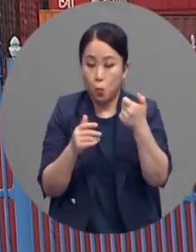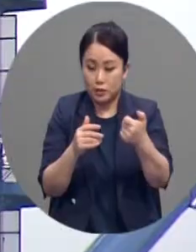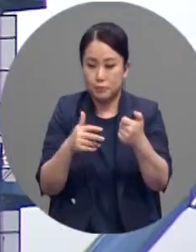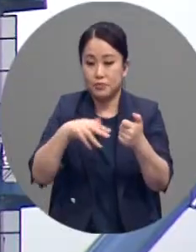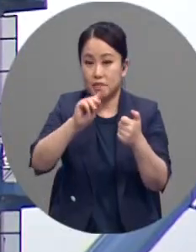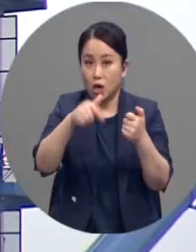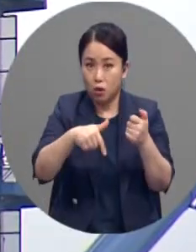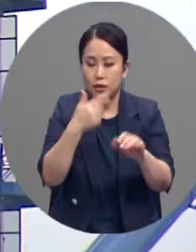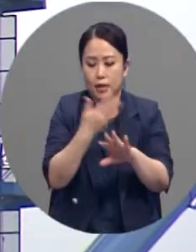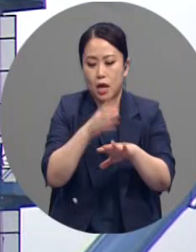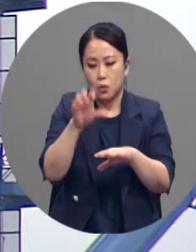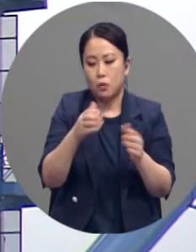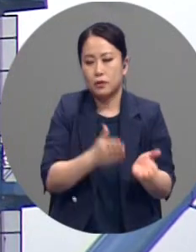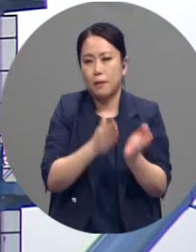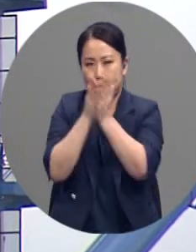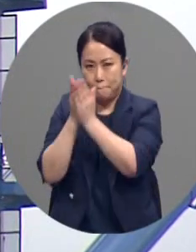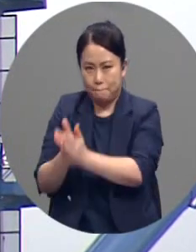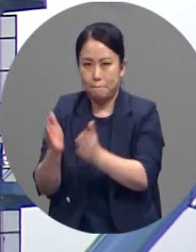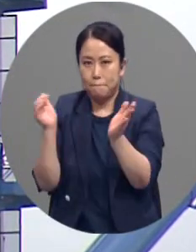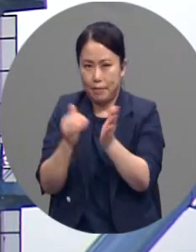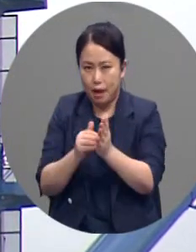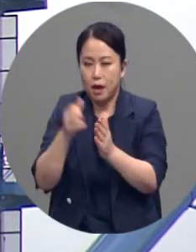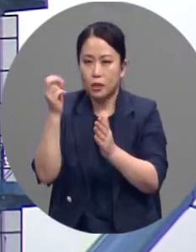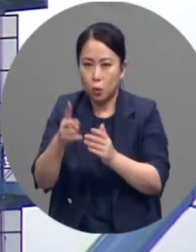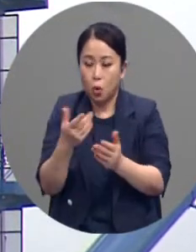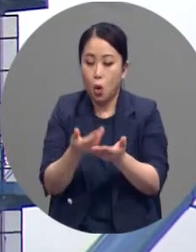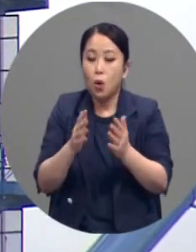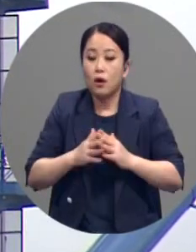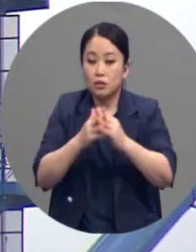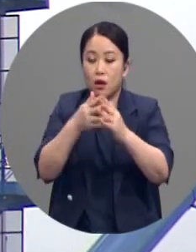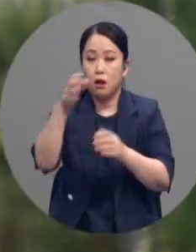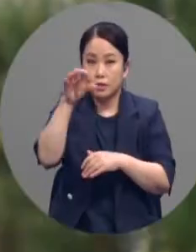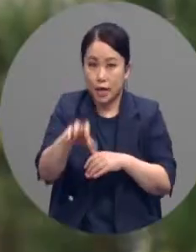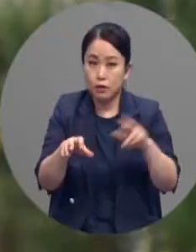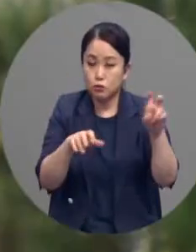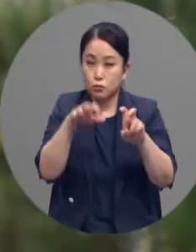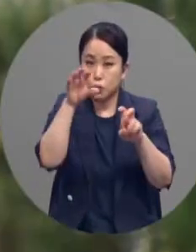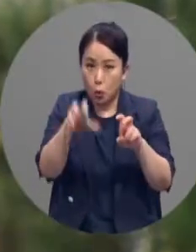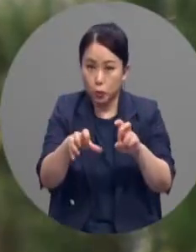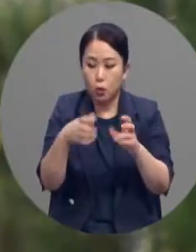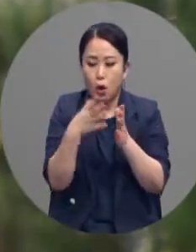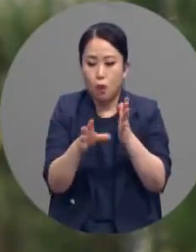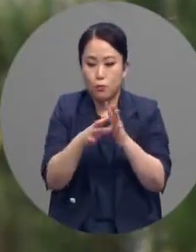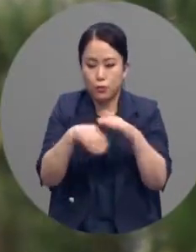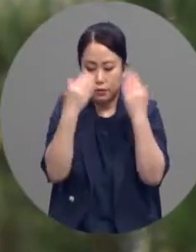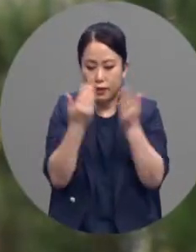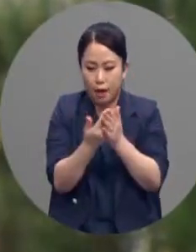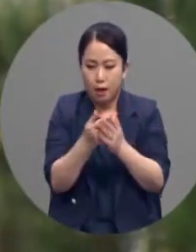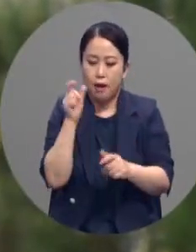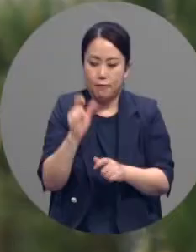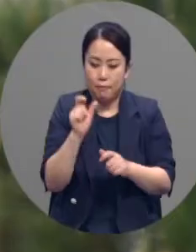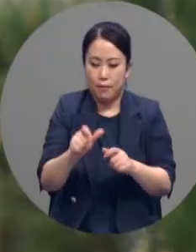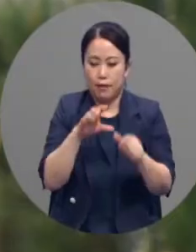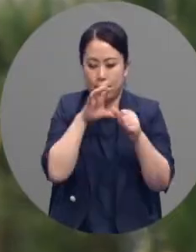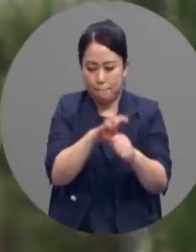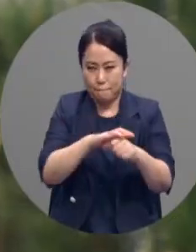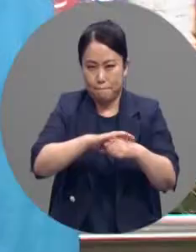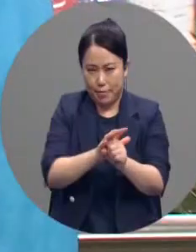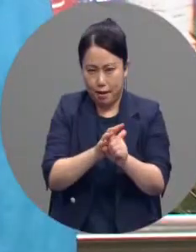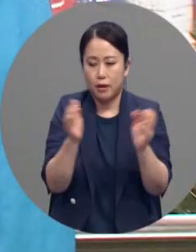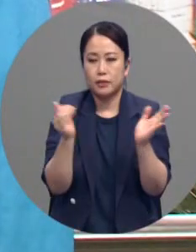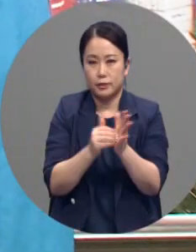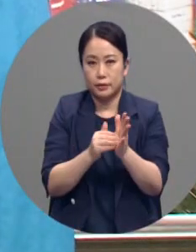피항했고 부산항 석컨테이너 공사장 등 건설 현장 20곳도 장비 반출을 멈추고 중장비 고정 작업을